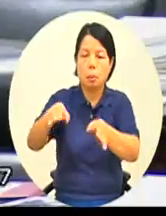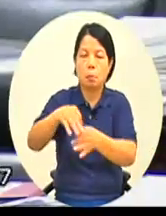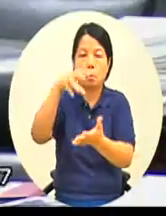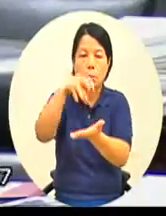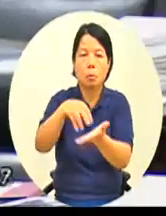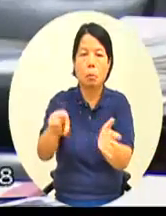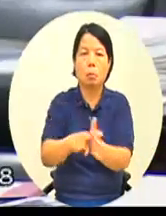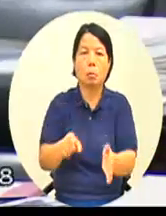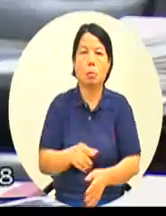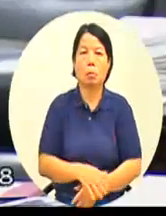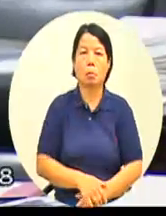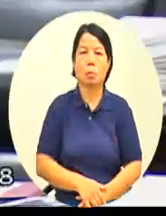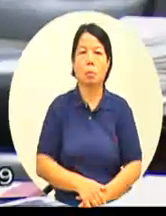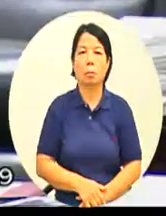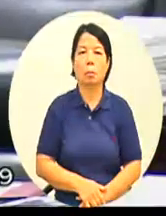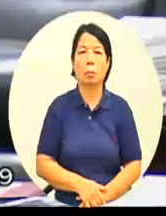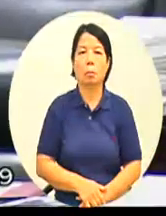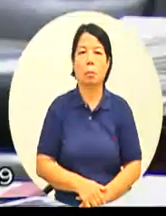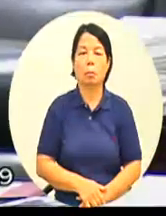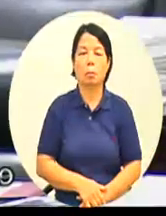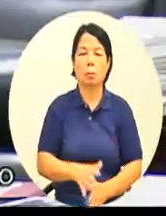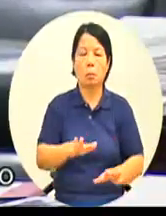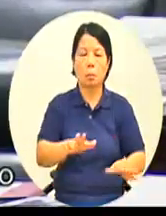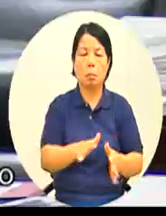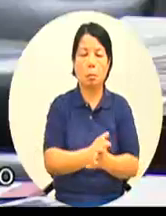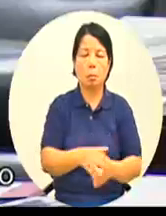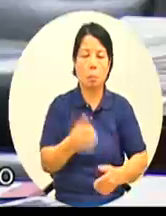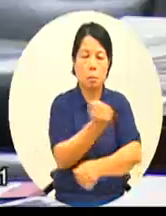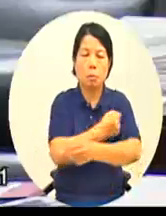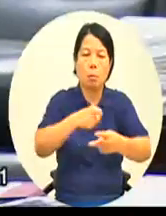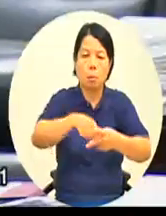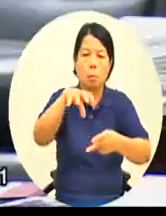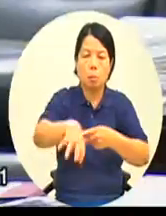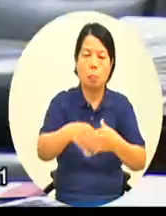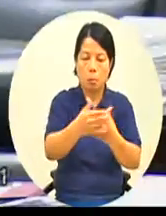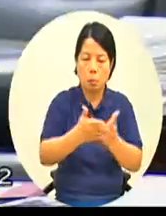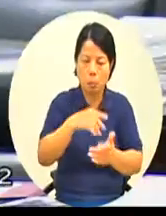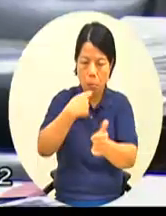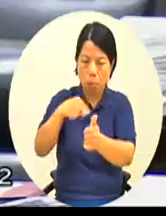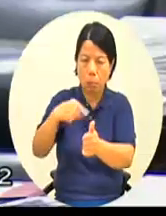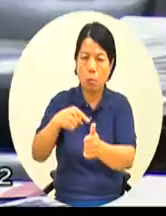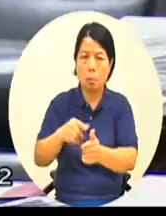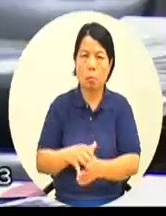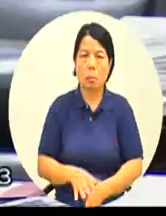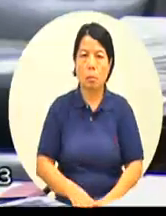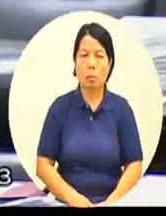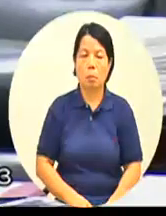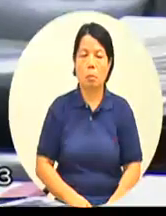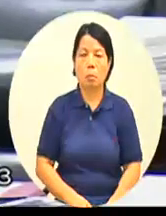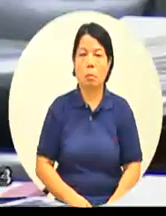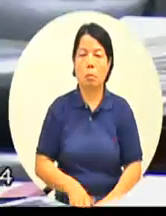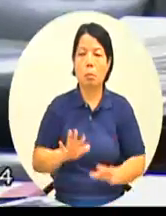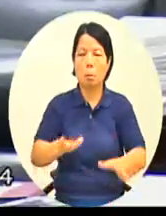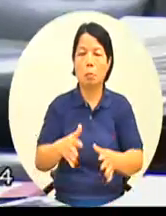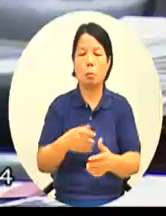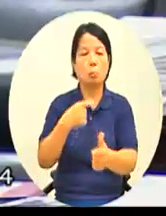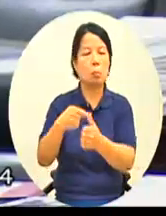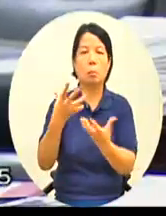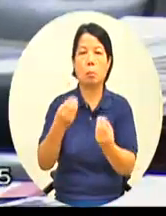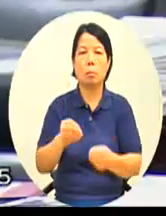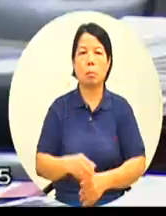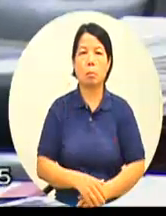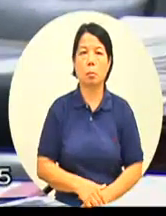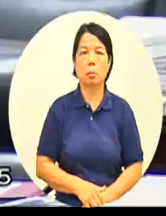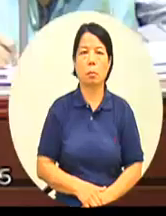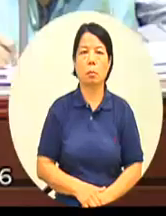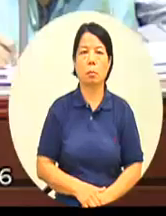候，能够我们劳工局这么要介入去做辅导，这个区块有没有办法？你们目前没有做吗？ 对，我